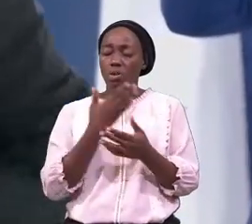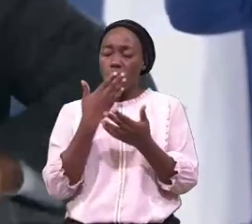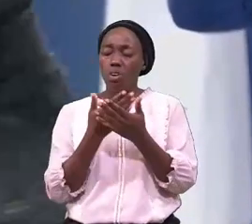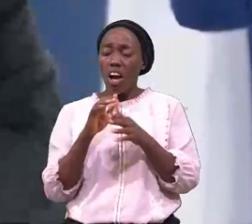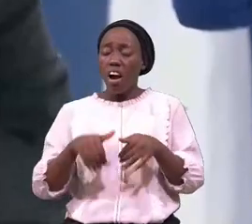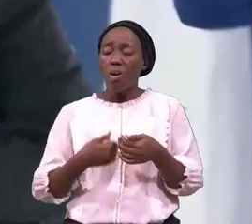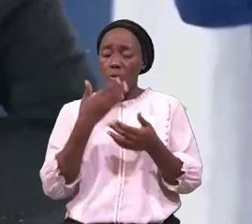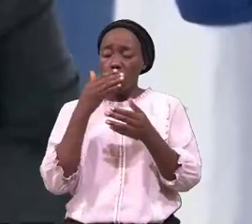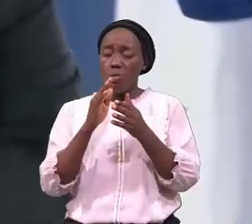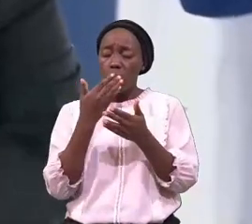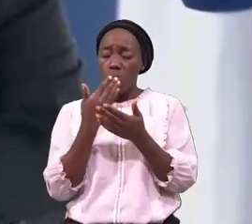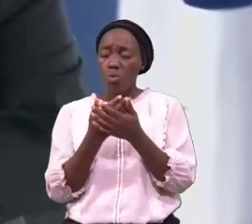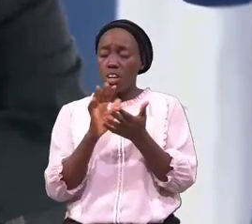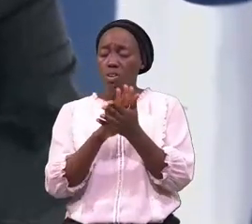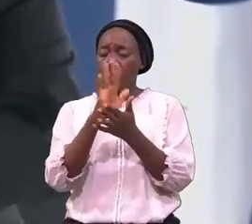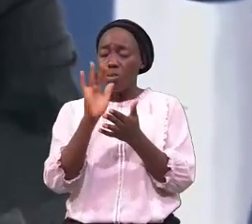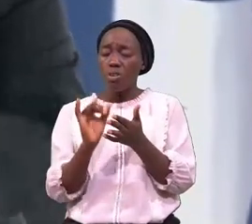es bon et glorieux.